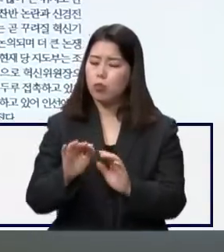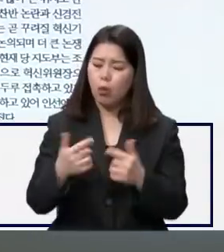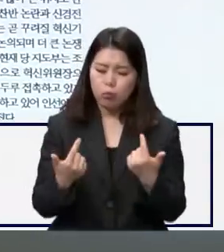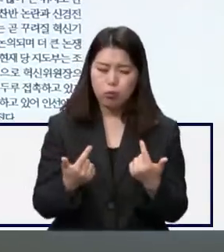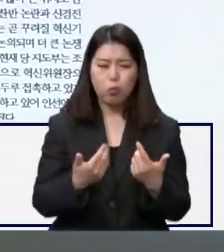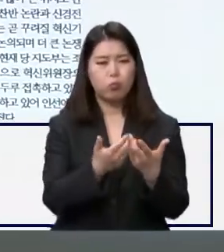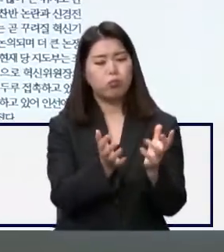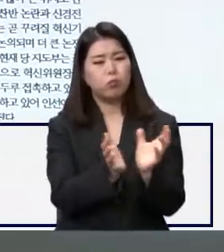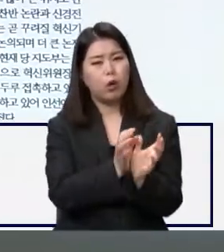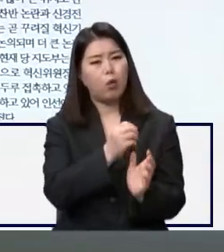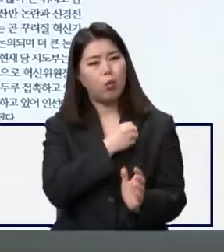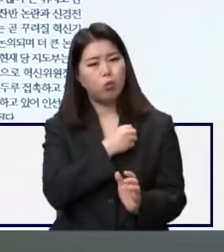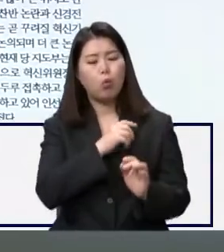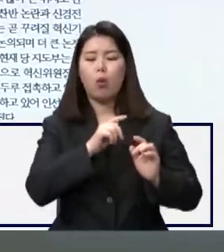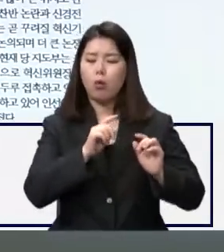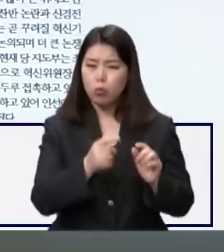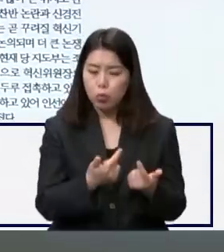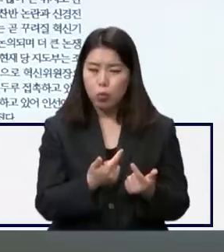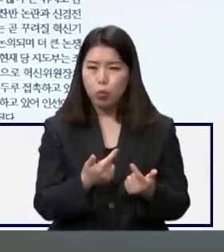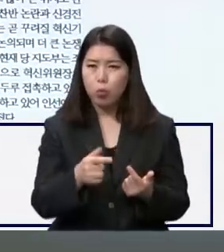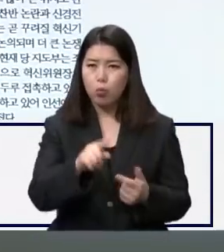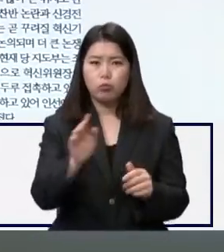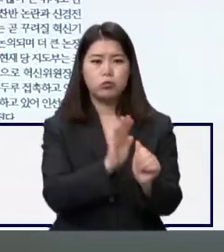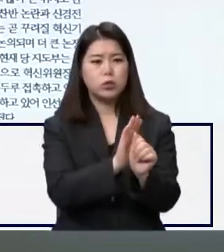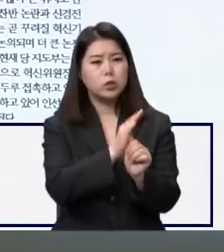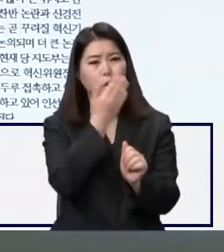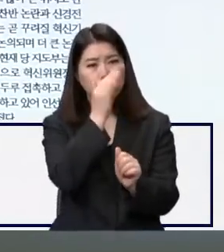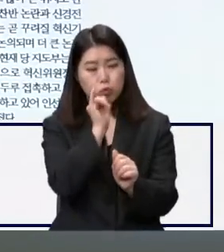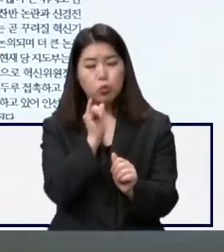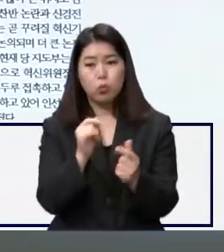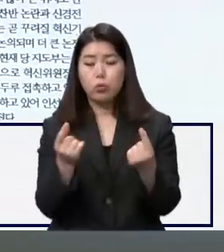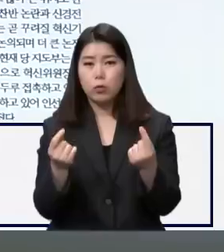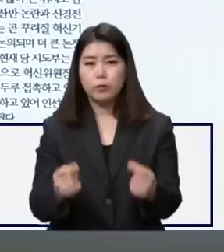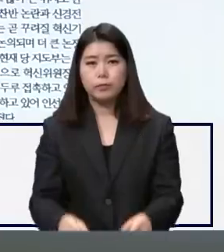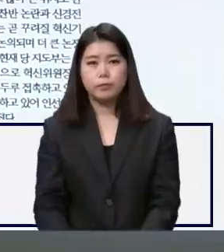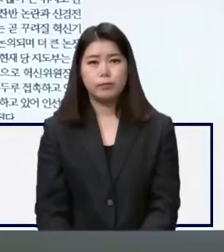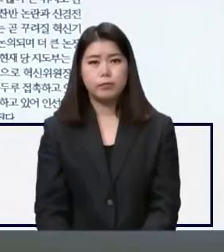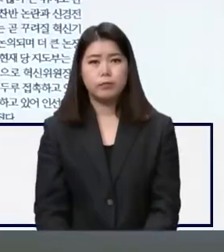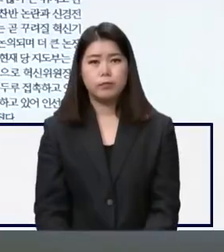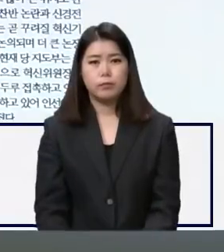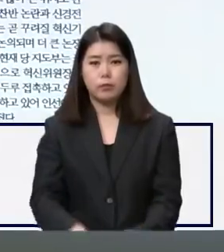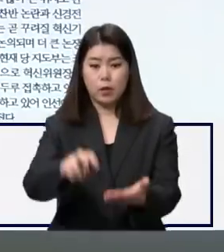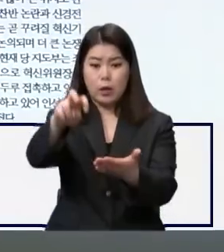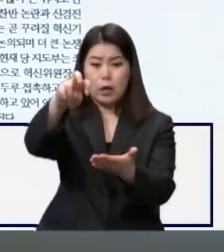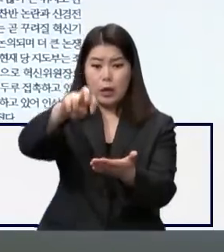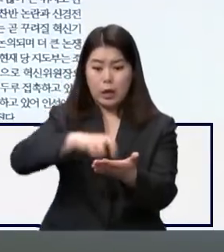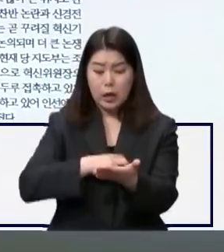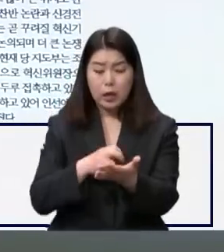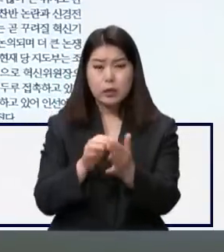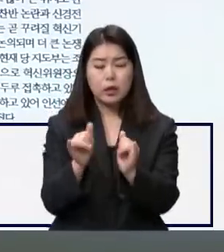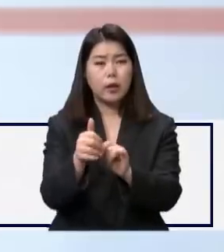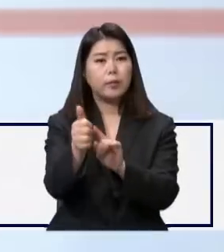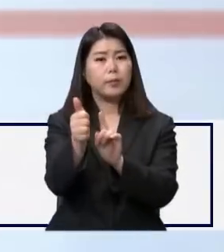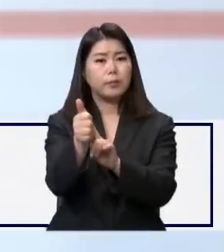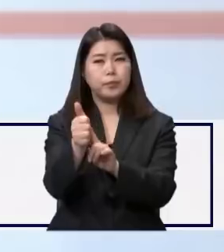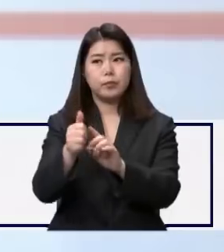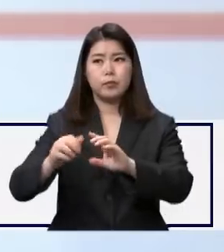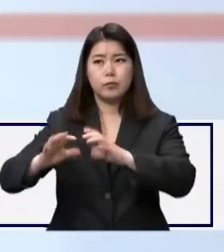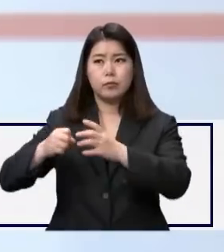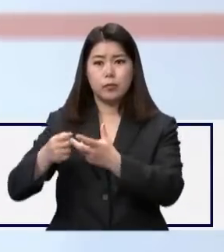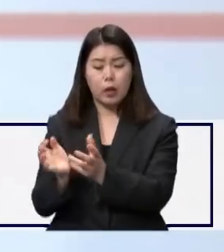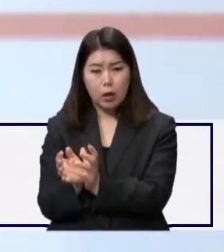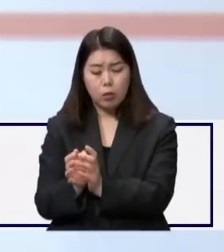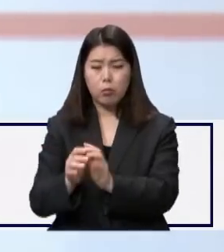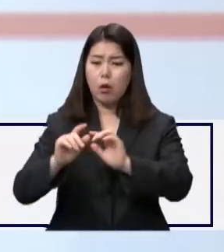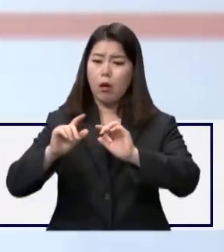아니지만 민주당 지지층일 수도 있다라는 건데 권정위원님 그 문자 보내신 분이 국민의